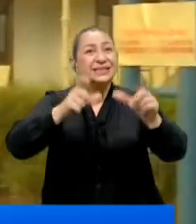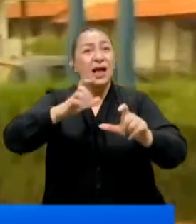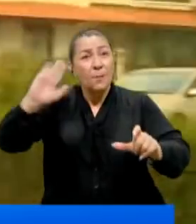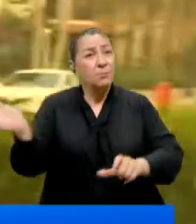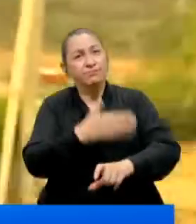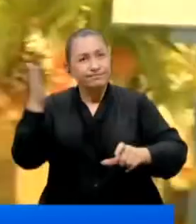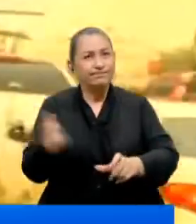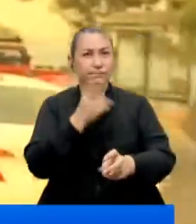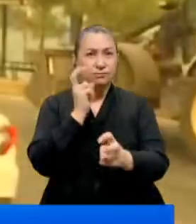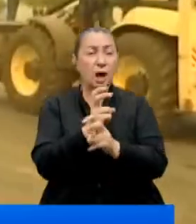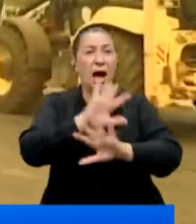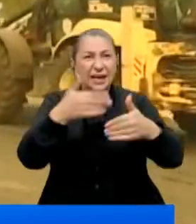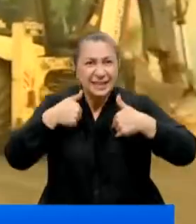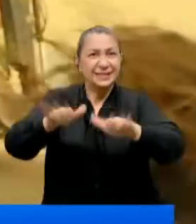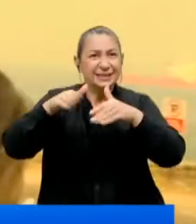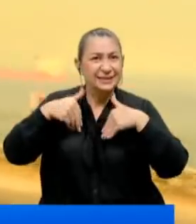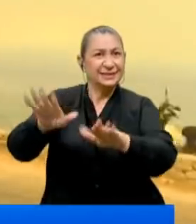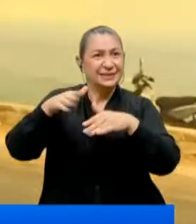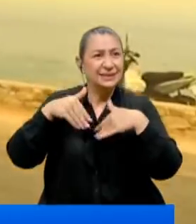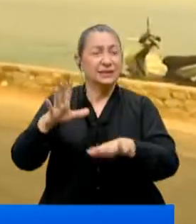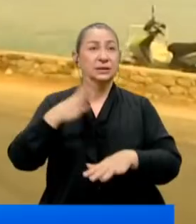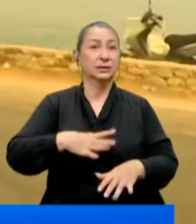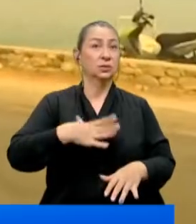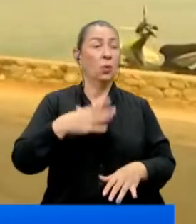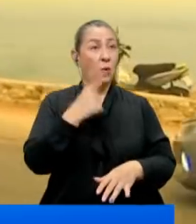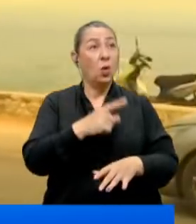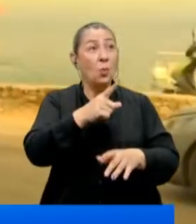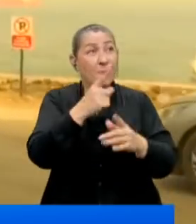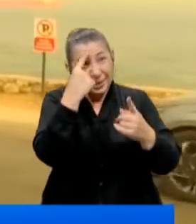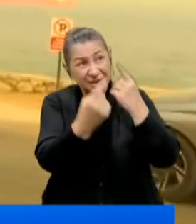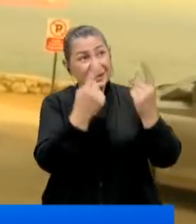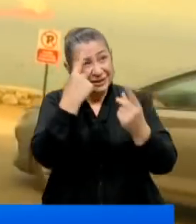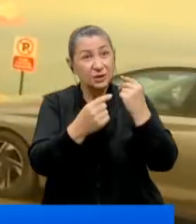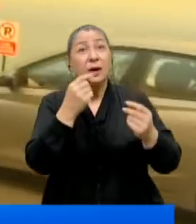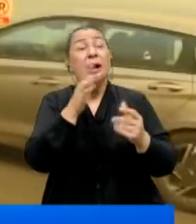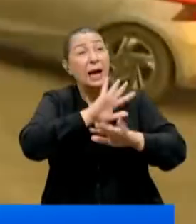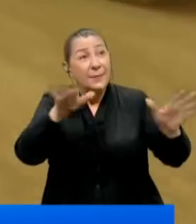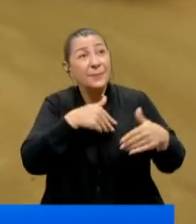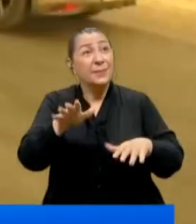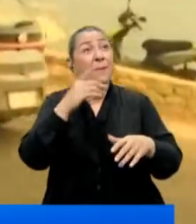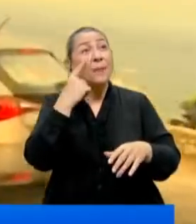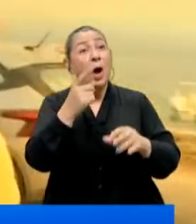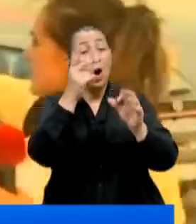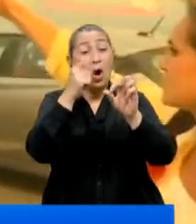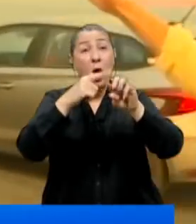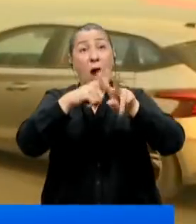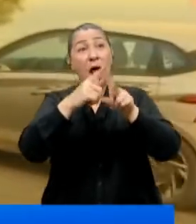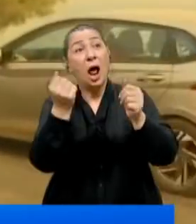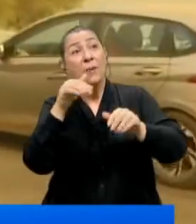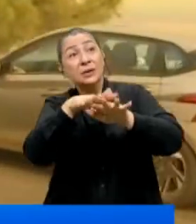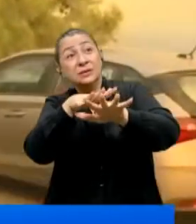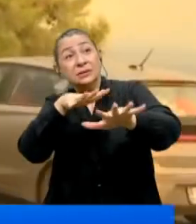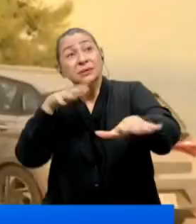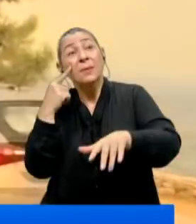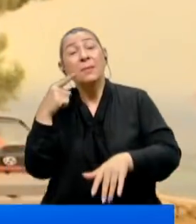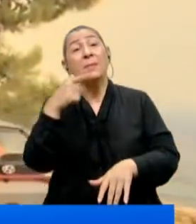ve herkesin de gitmesini istiyorlar. O konuda uyarılar yapıyorlar. Bakın Ören tarafına araçlar